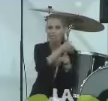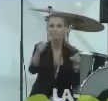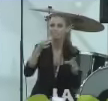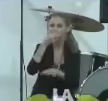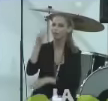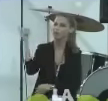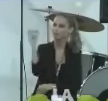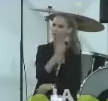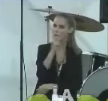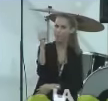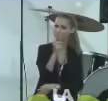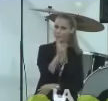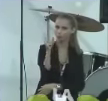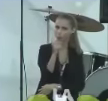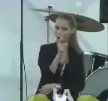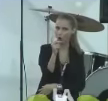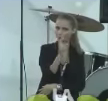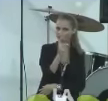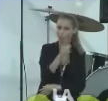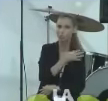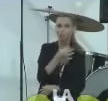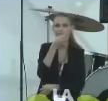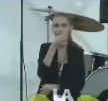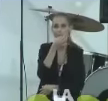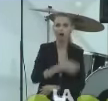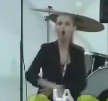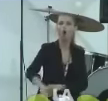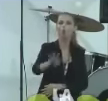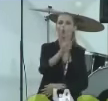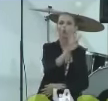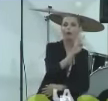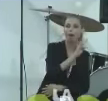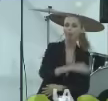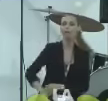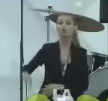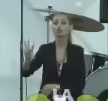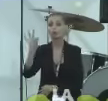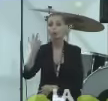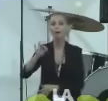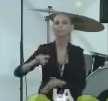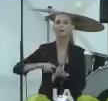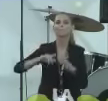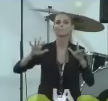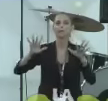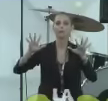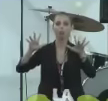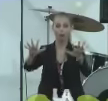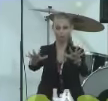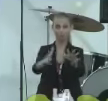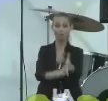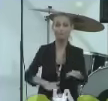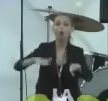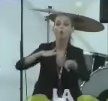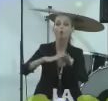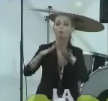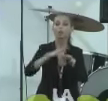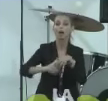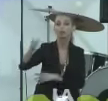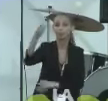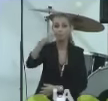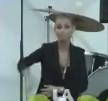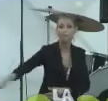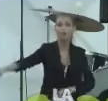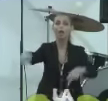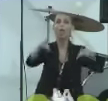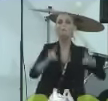debito per quell'anno almeno per 40-50 miliardi, ma vengono utilizzati per mantenere le